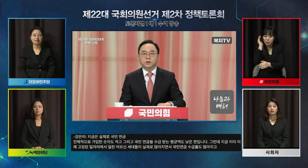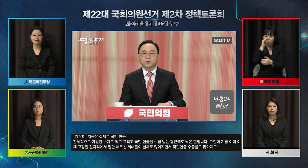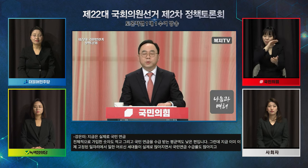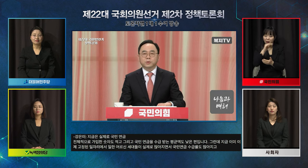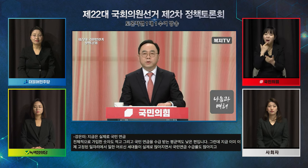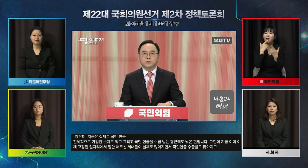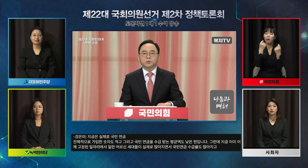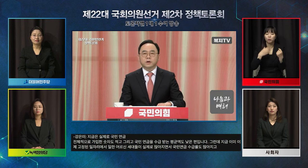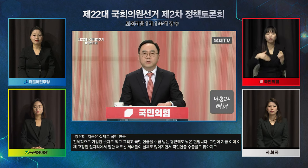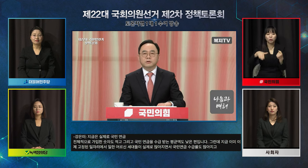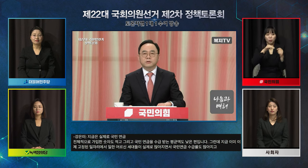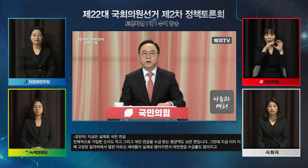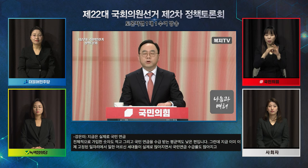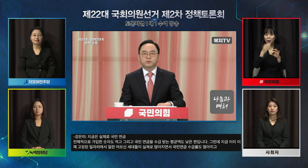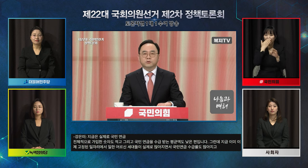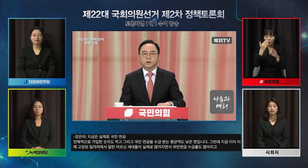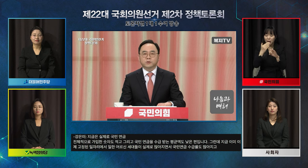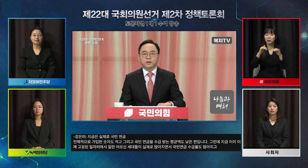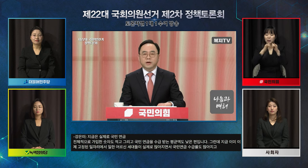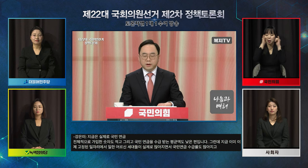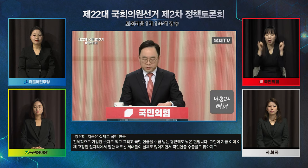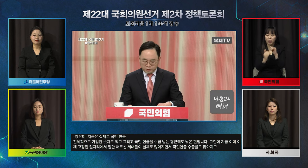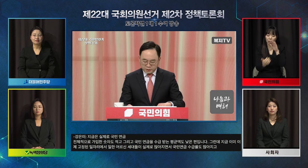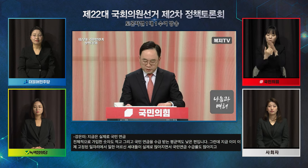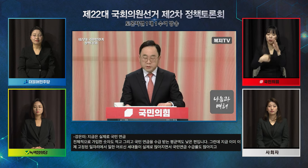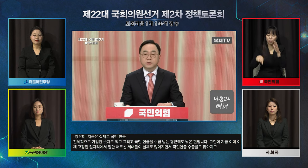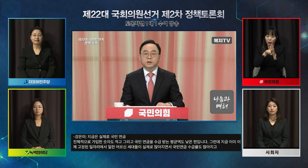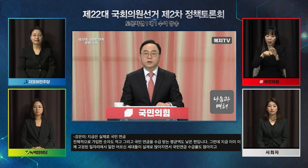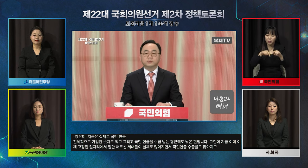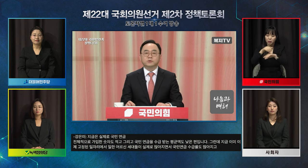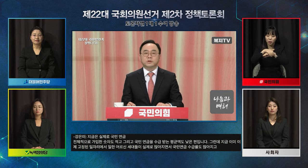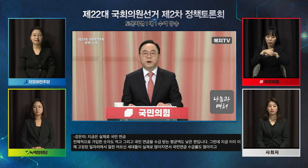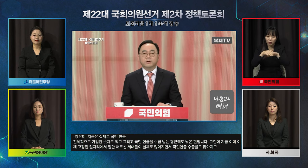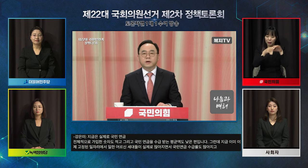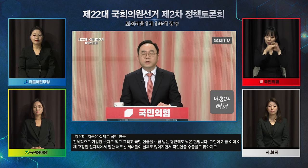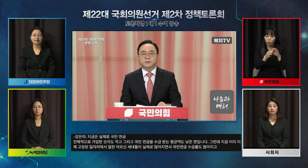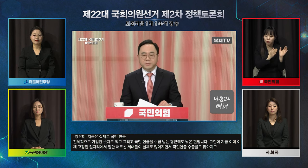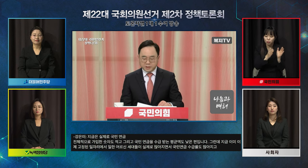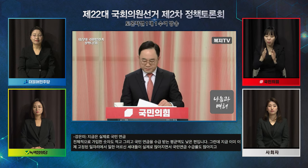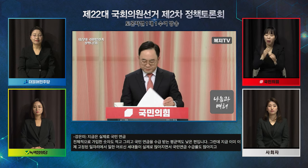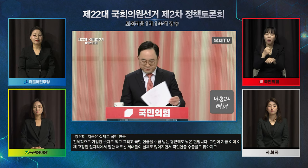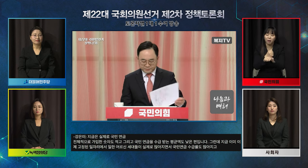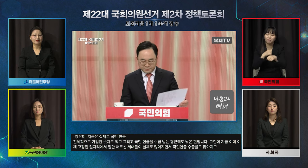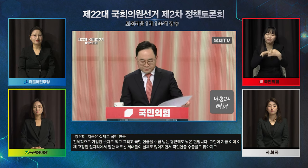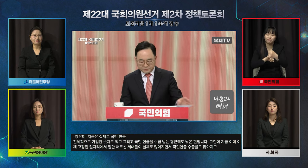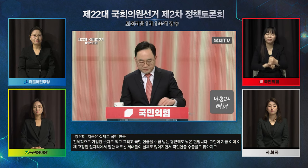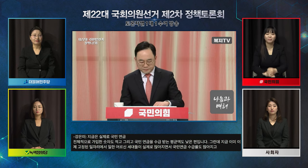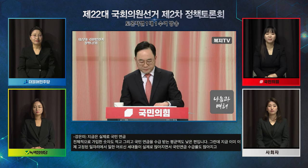저희도 지속가능한 사회를 구축하기 위한 다양한 정책들을 꾸준히 마련해 가겠습니다.